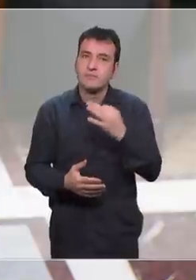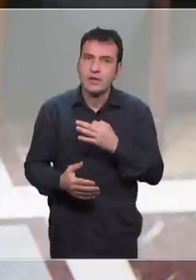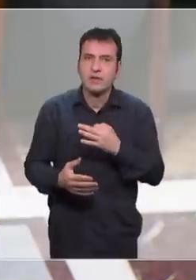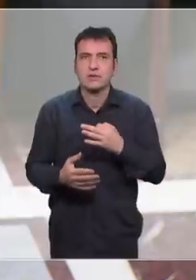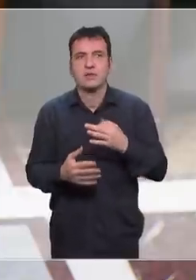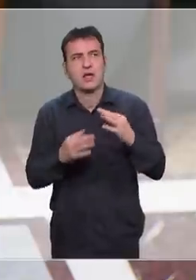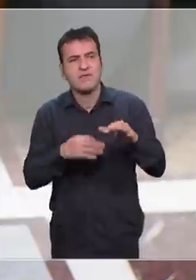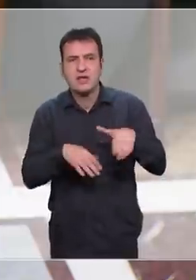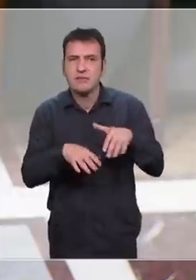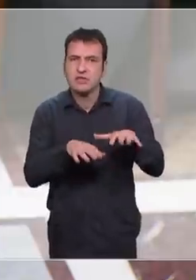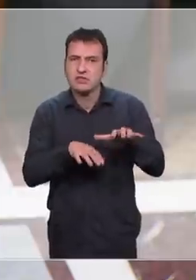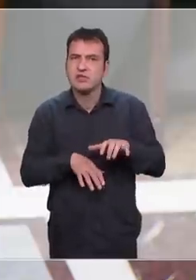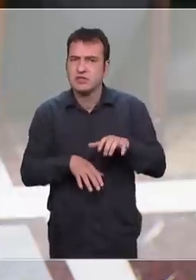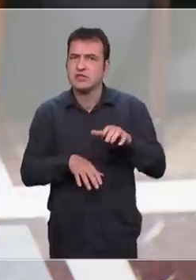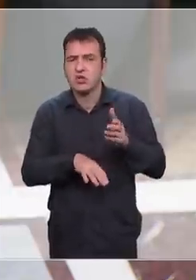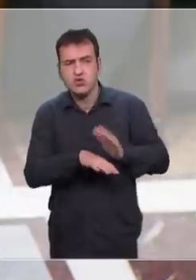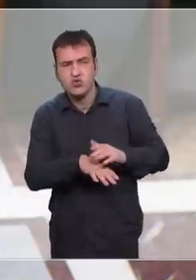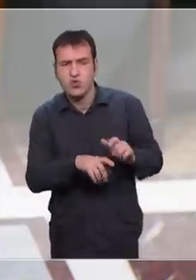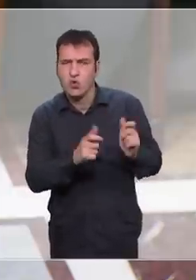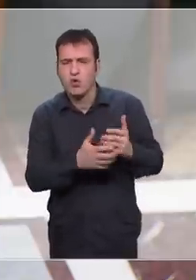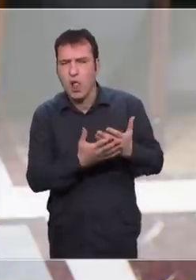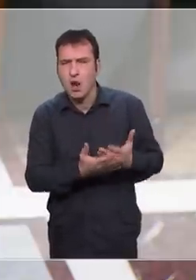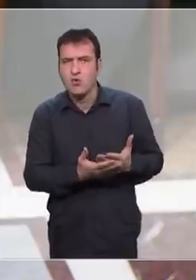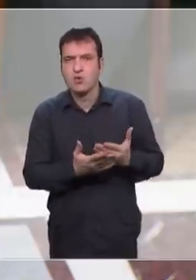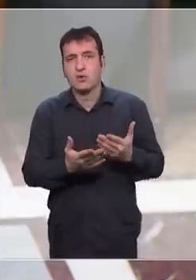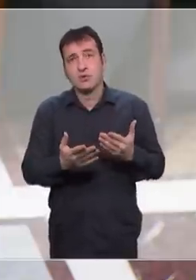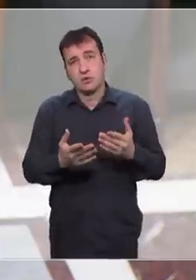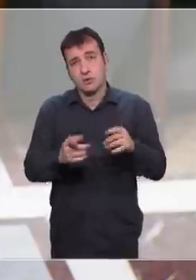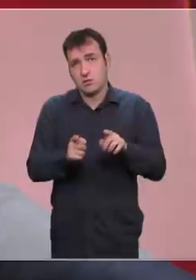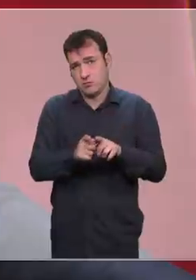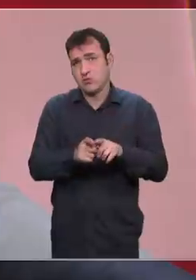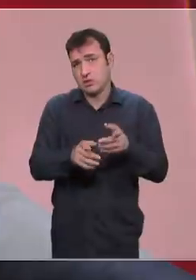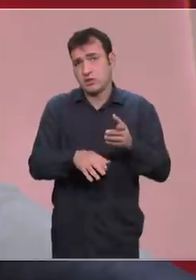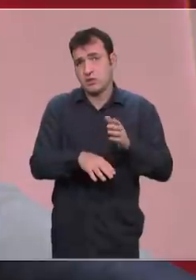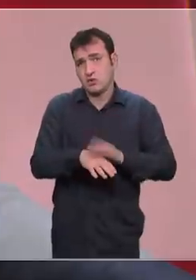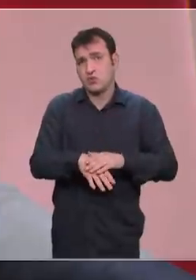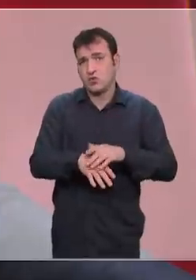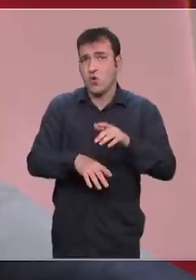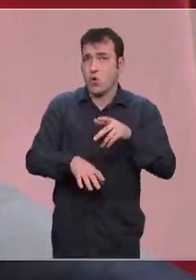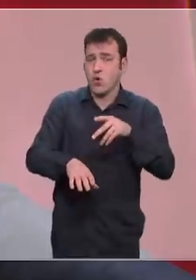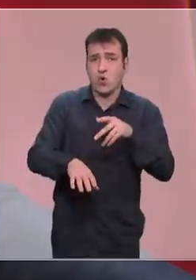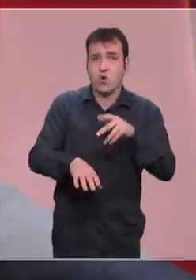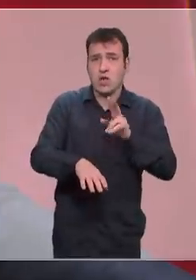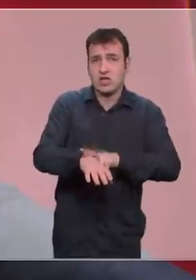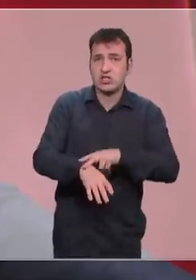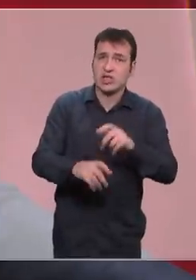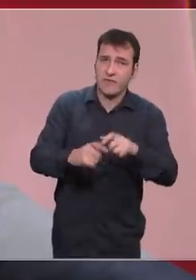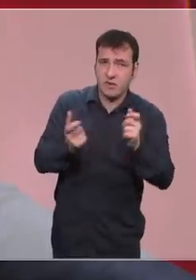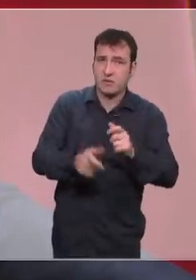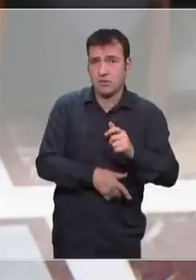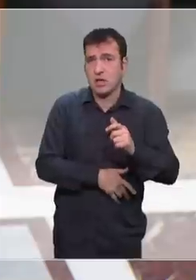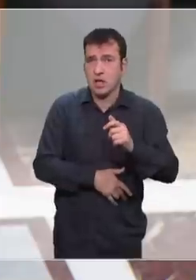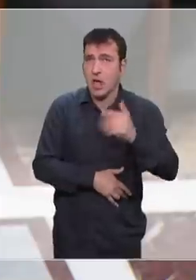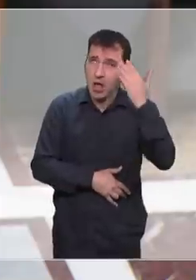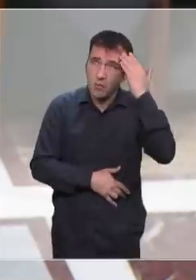sur les entreprises, je dirais même, pour l'avoir été, elles pèsent sur le moral des entrepreneurs et aussi sur leur marge brute, puisque le temps